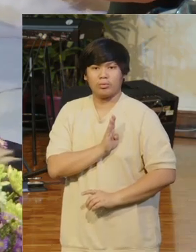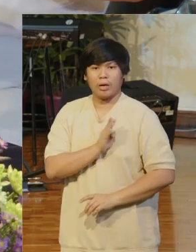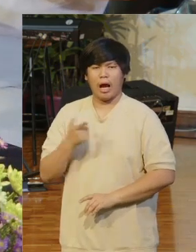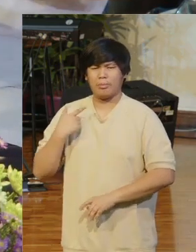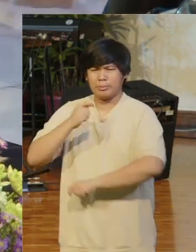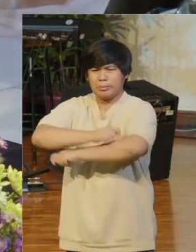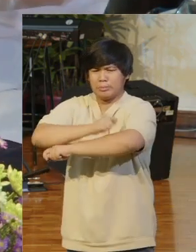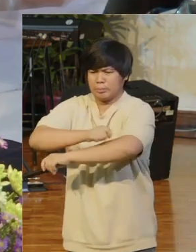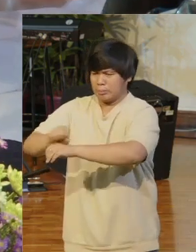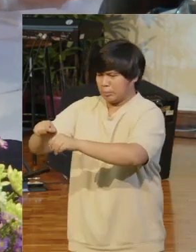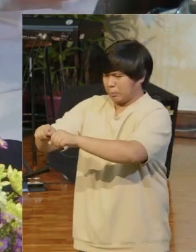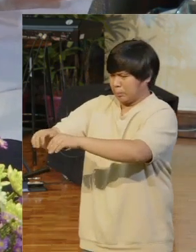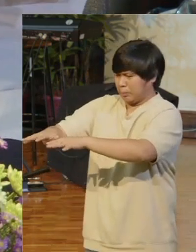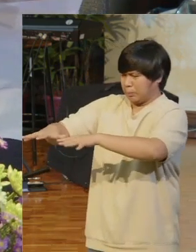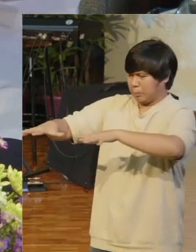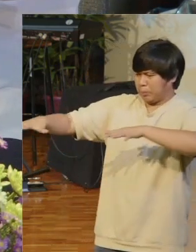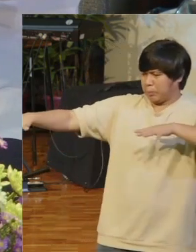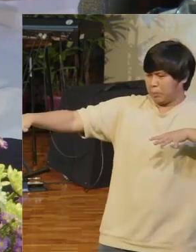magpapakita kami ng